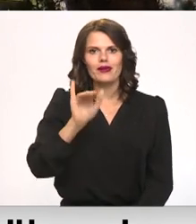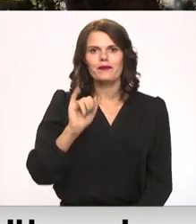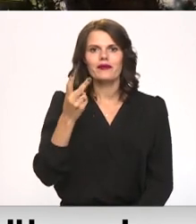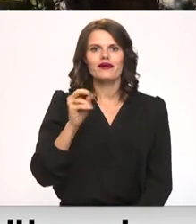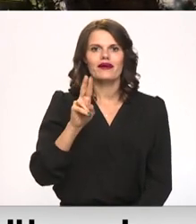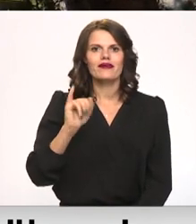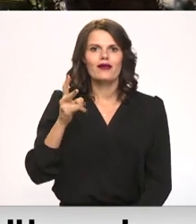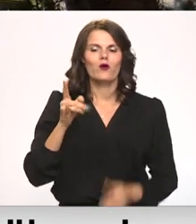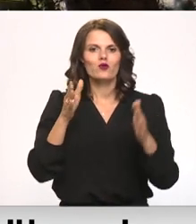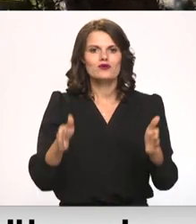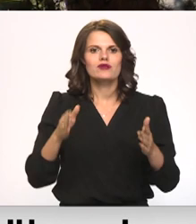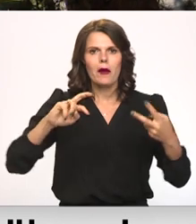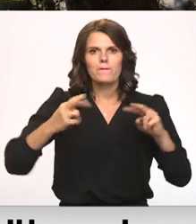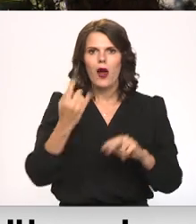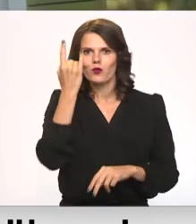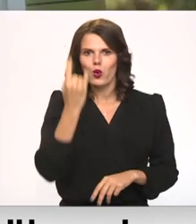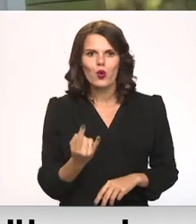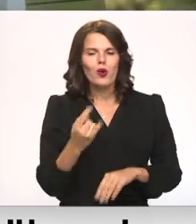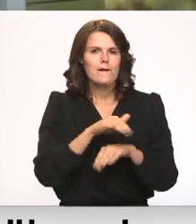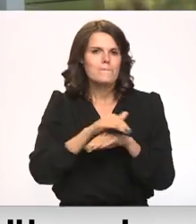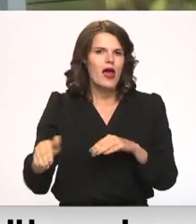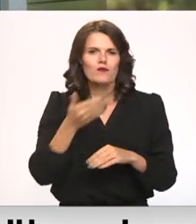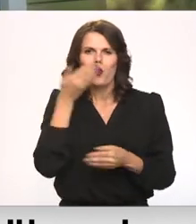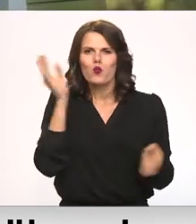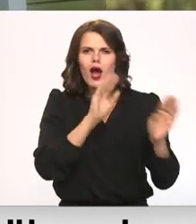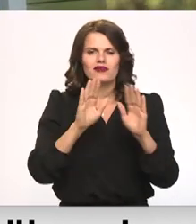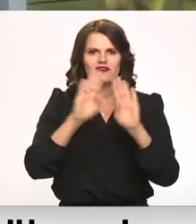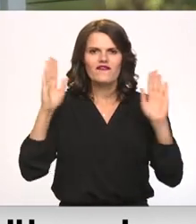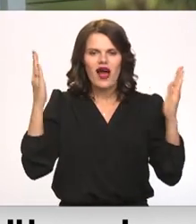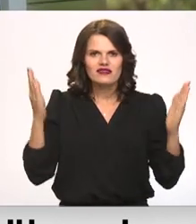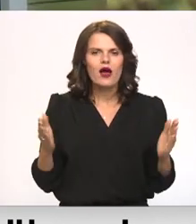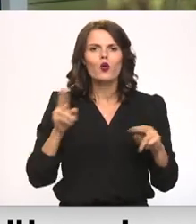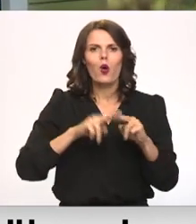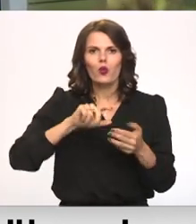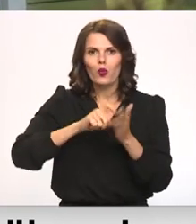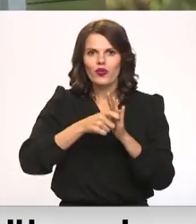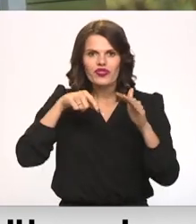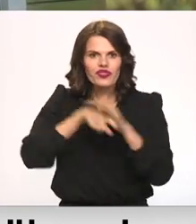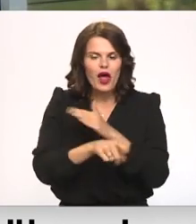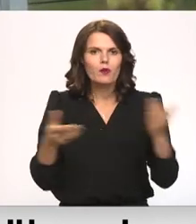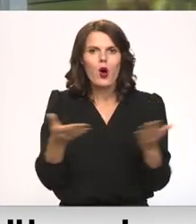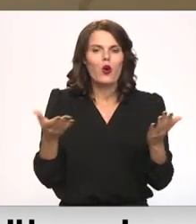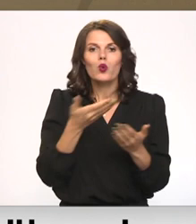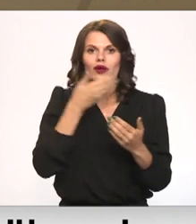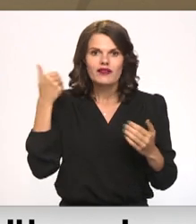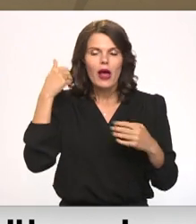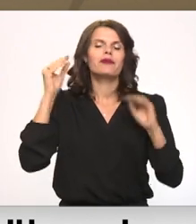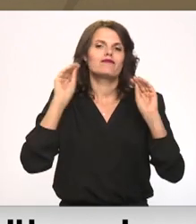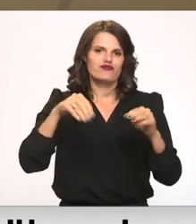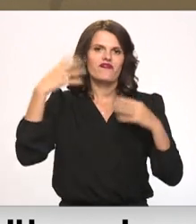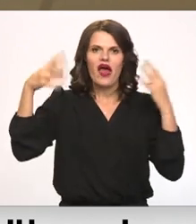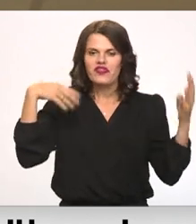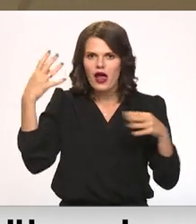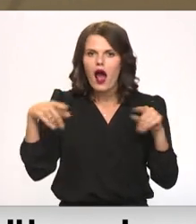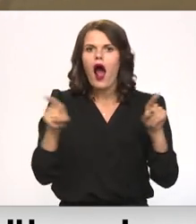Biķernieku slimnīcā nomainīti logi, pilnībā nosiltināta fasāde un telpās, kur tās nebija, ierīkota ventilācija.